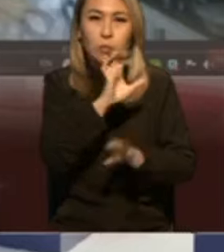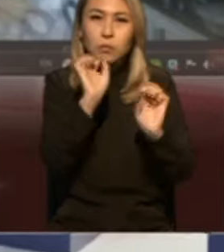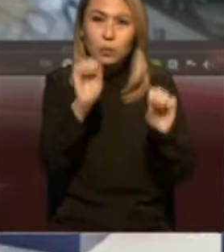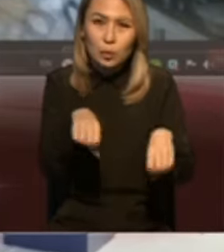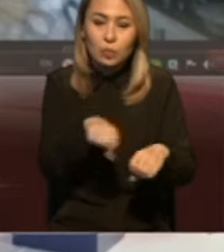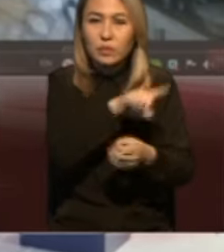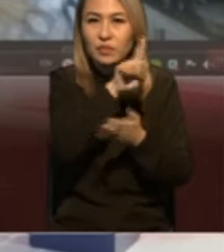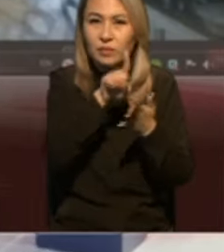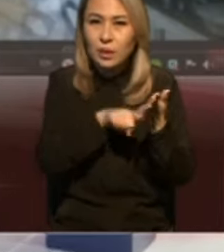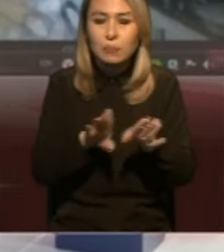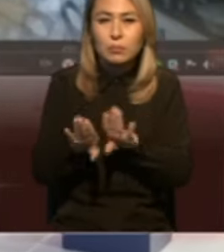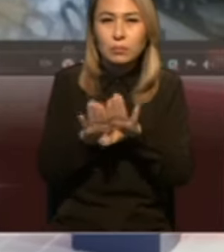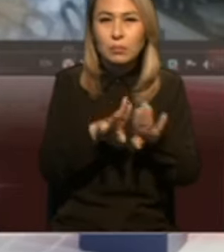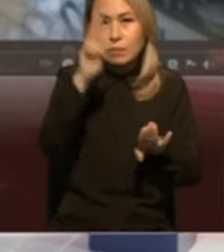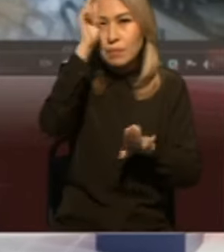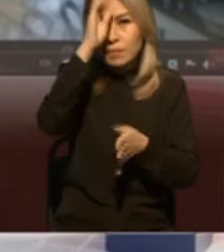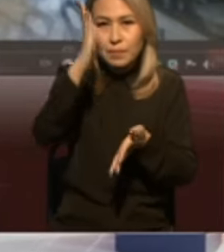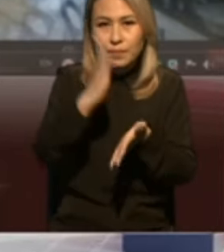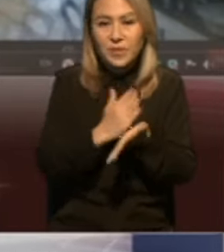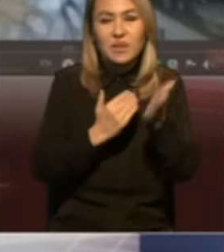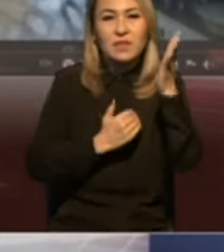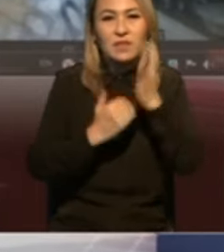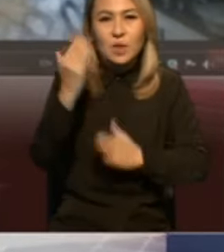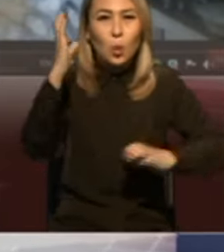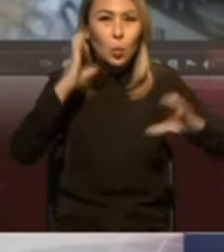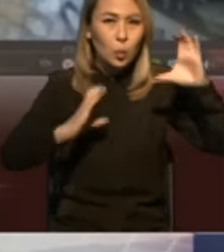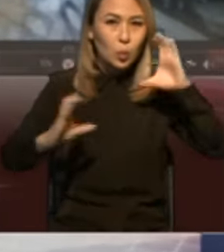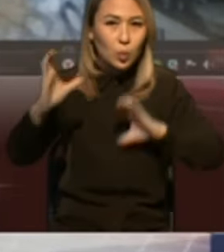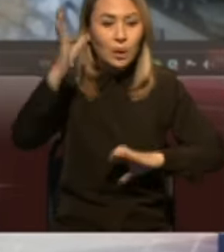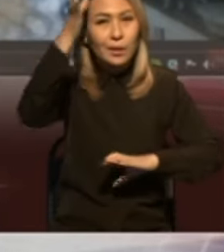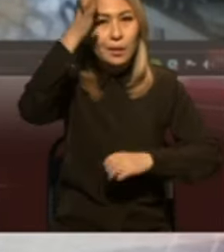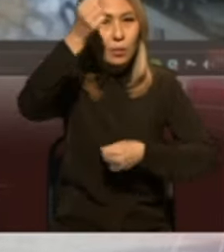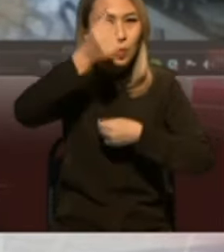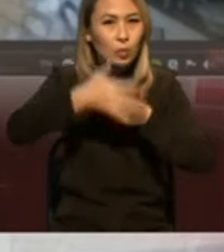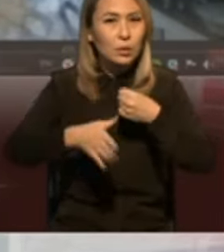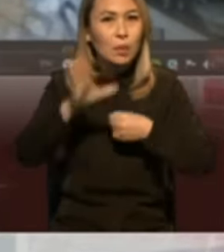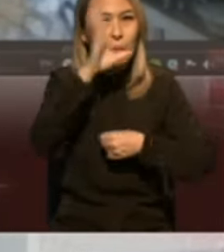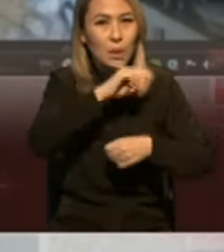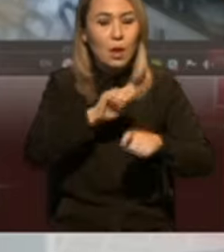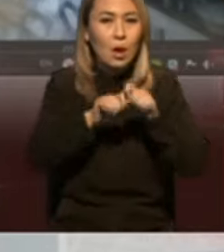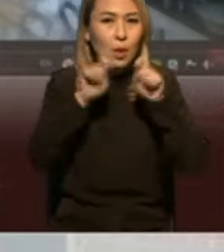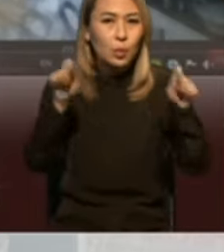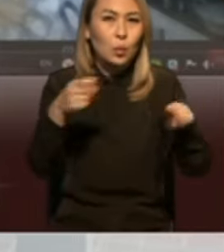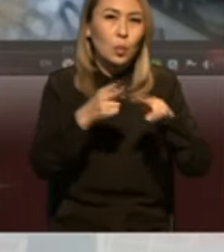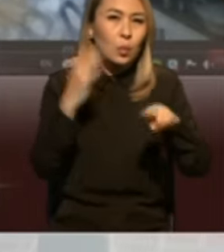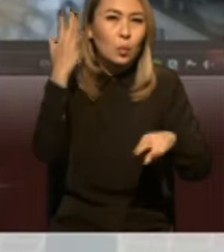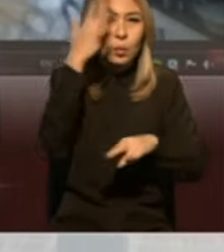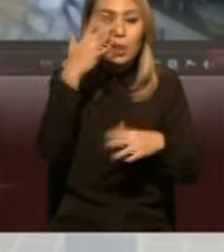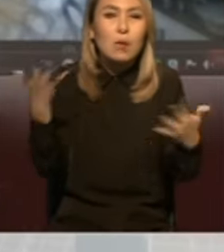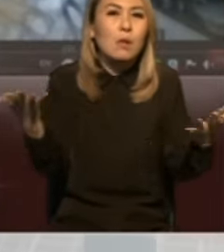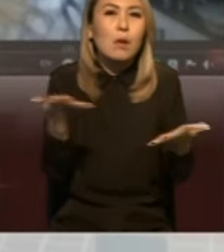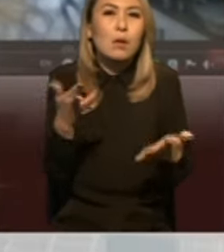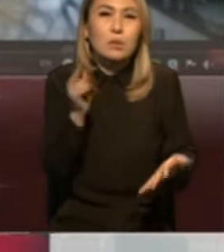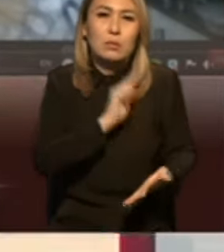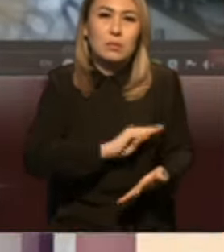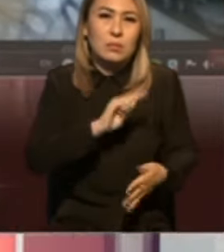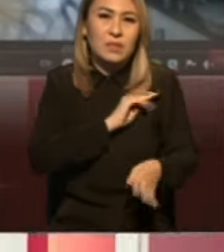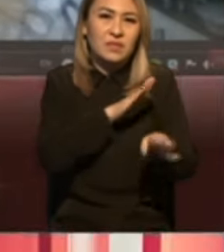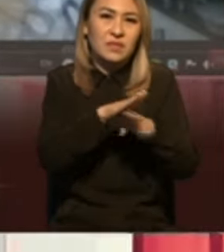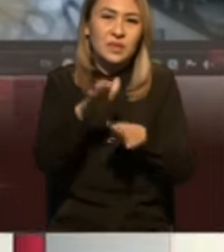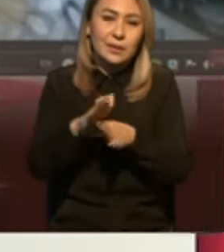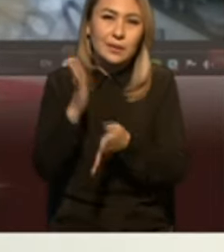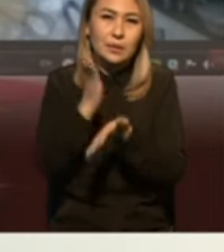Осындай ортақ білім жүйесі бар жоғарғы университеттер, ғылыми орталықтар ашылуы мүмкін бе? Және осы мақсатта қандай да бір жұмыс атқарылып жатыр